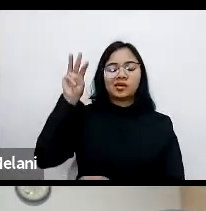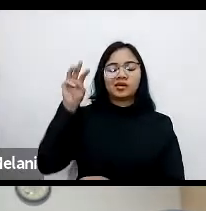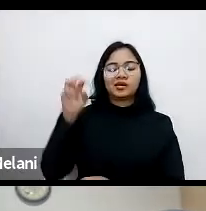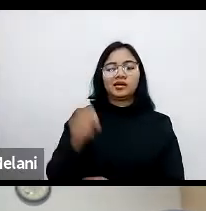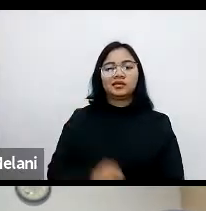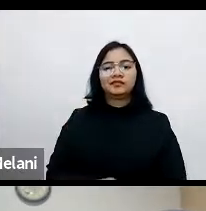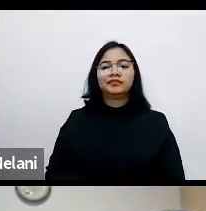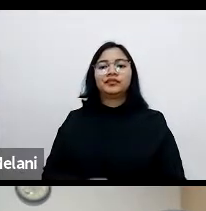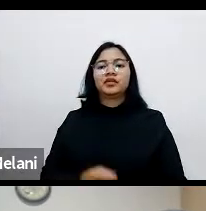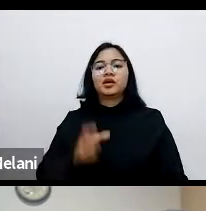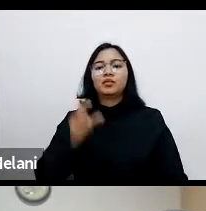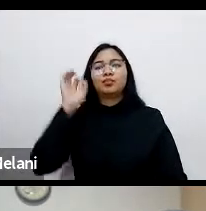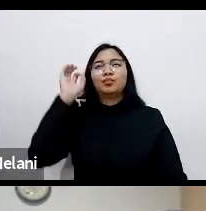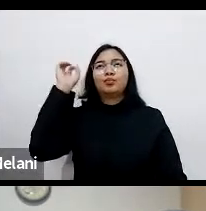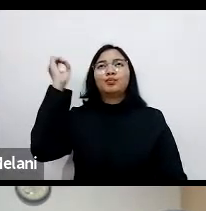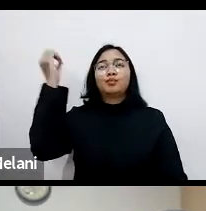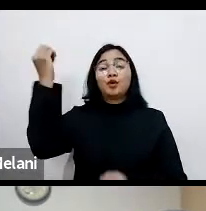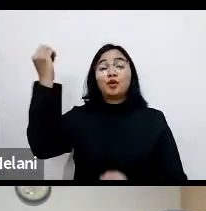akan memberikan